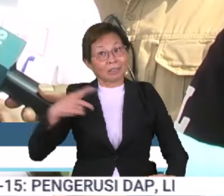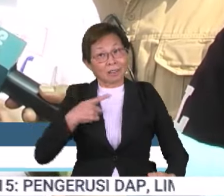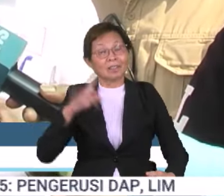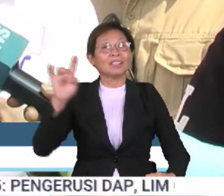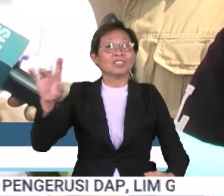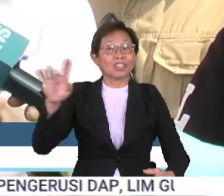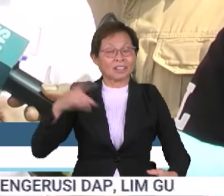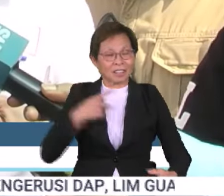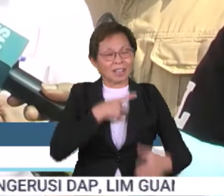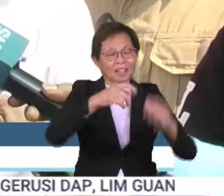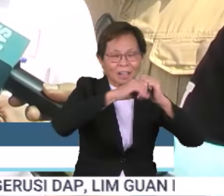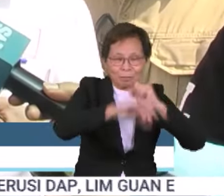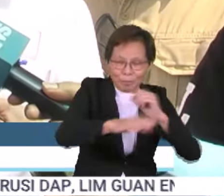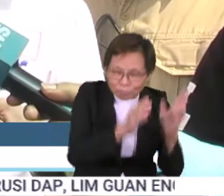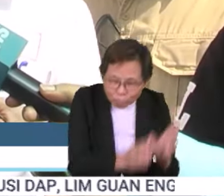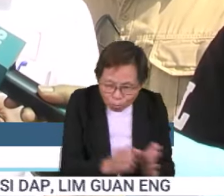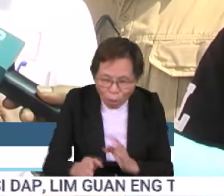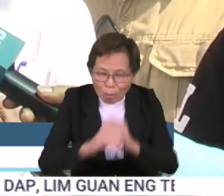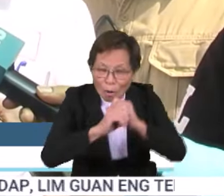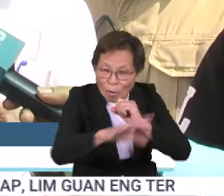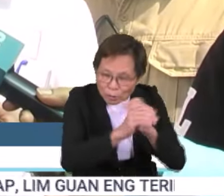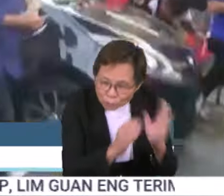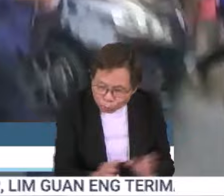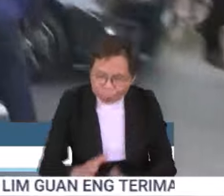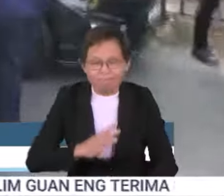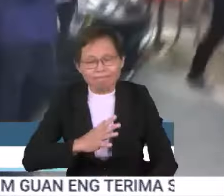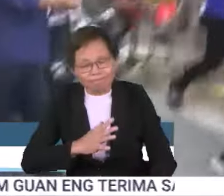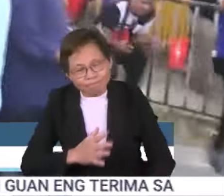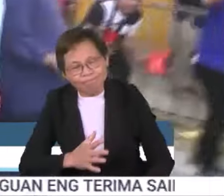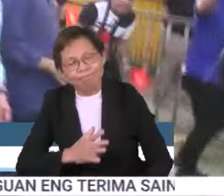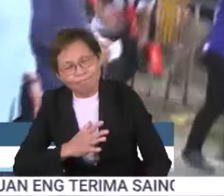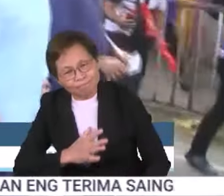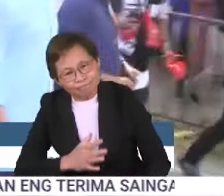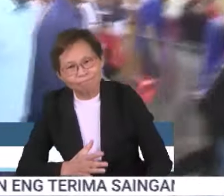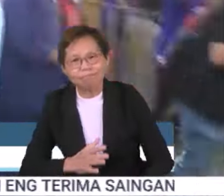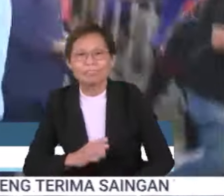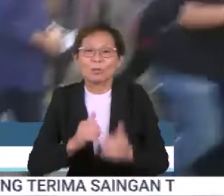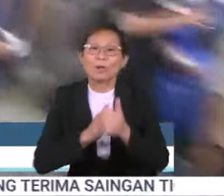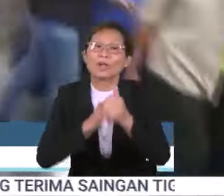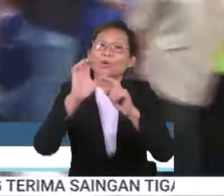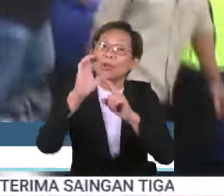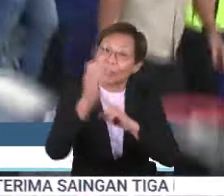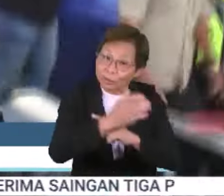yang tersusun dan sopan dan beradab.